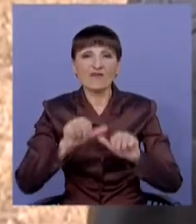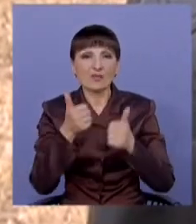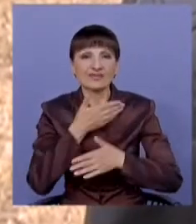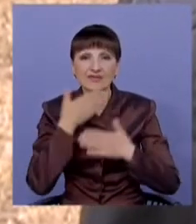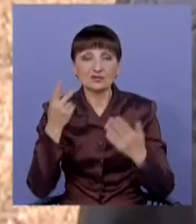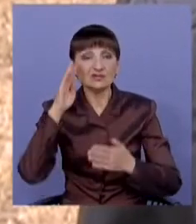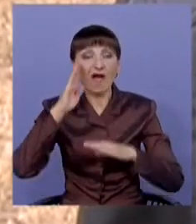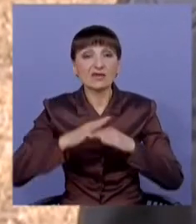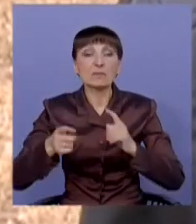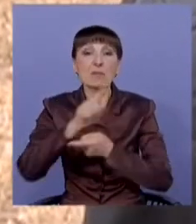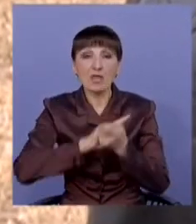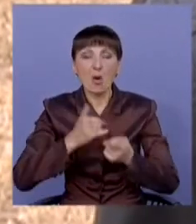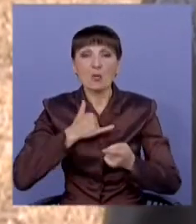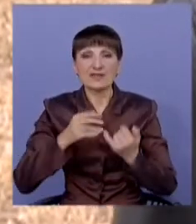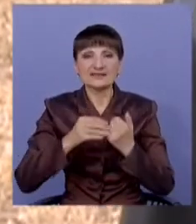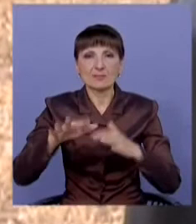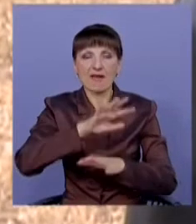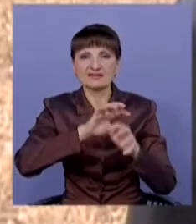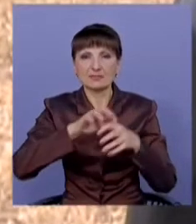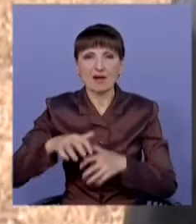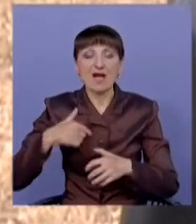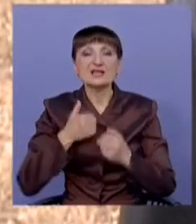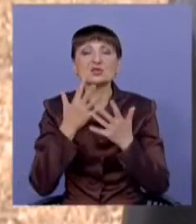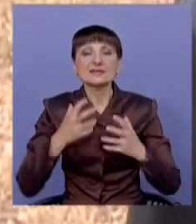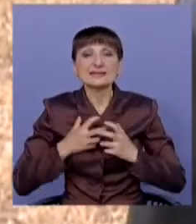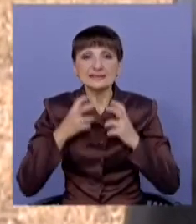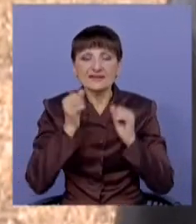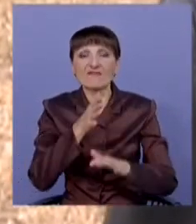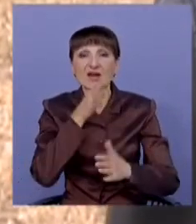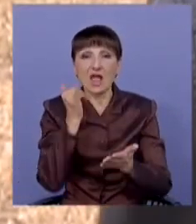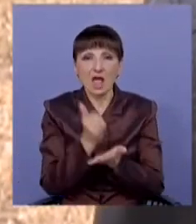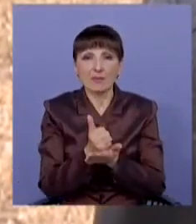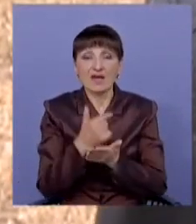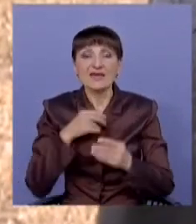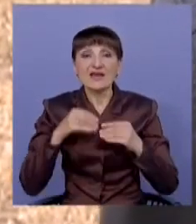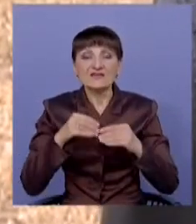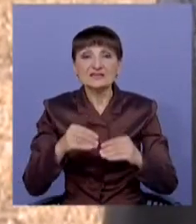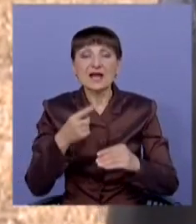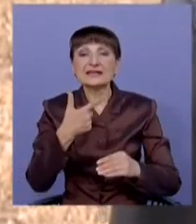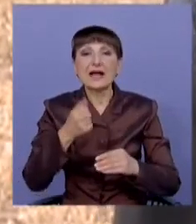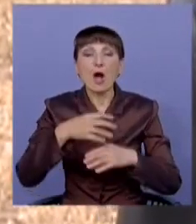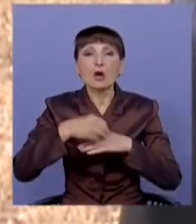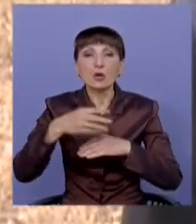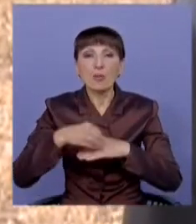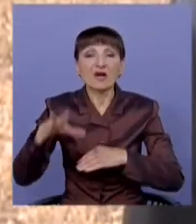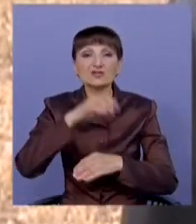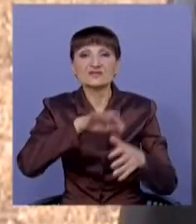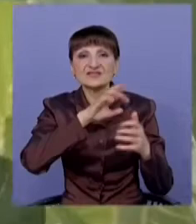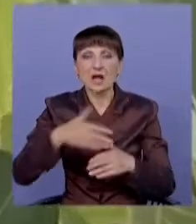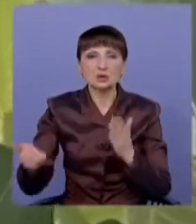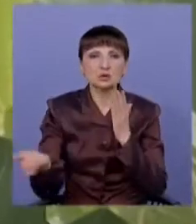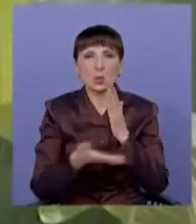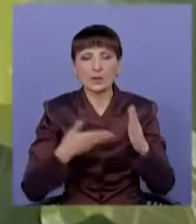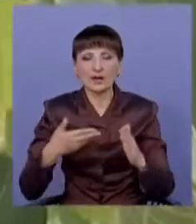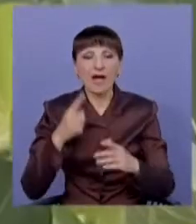аким поменялся, и у меня отбирают территорию. Хотя я столько сил и времени сюда вложил. Я высадил тут гектар хлопка, но все взяли и срубили.